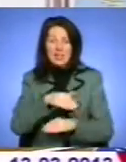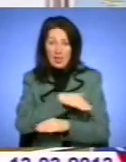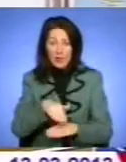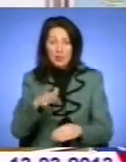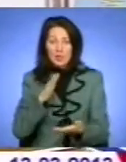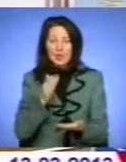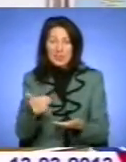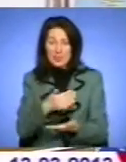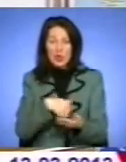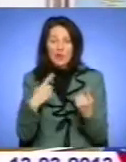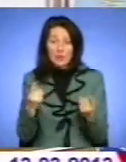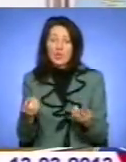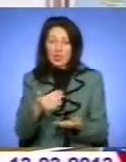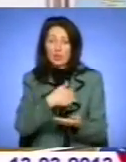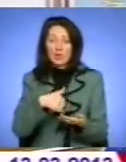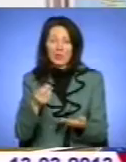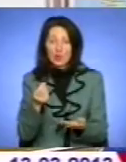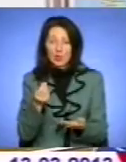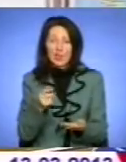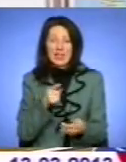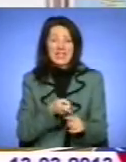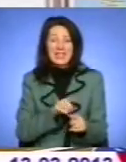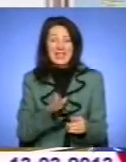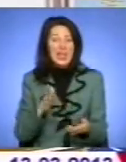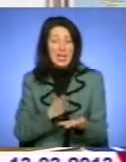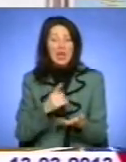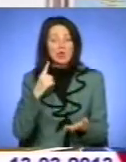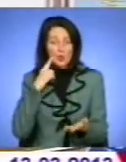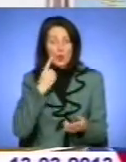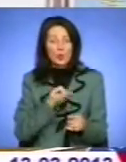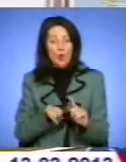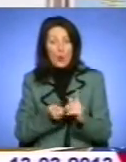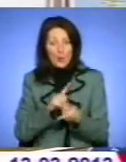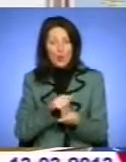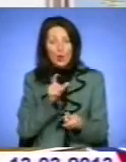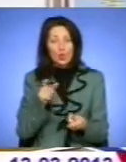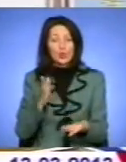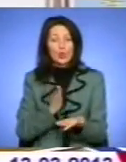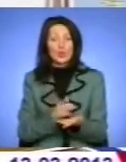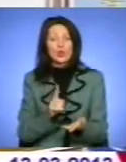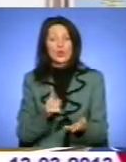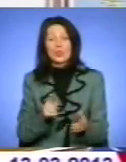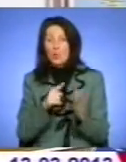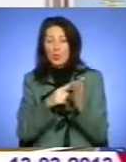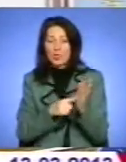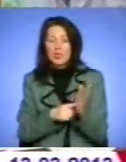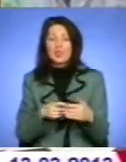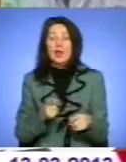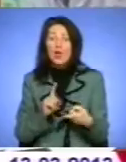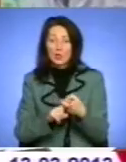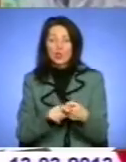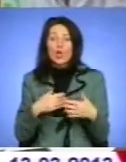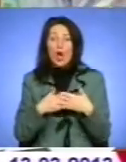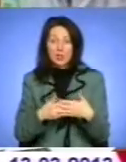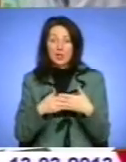там соромно, чи як це навпаки, для них якийсь вияв того, що вони можуть чимось поділитись, можуть хоч якось долучитись до якоїсь такої активності.